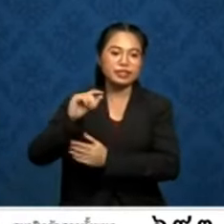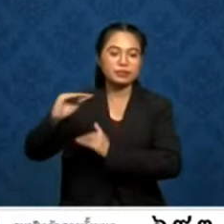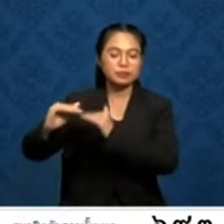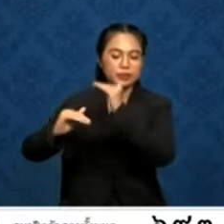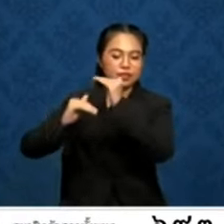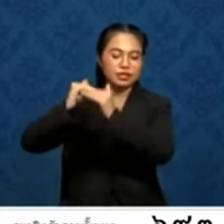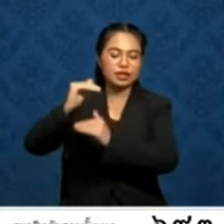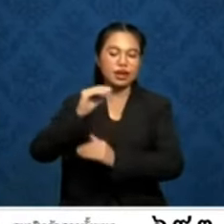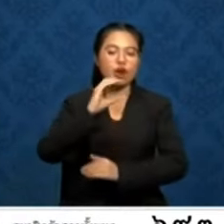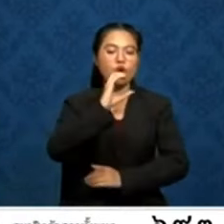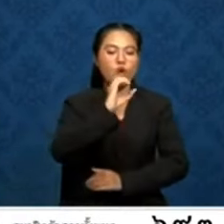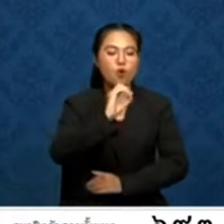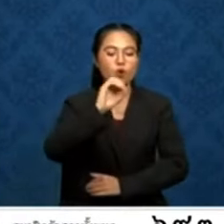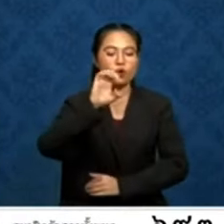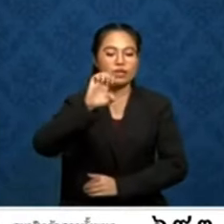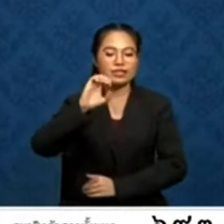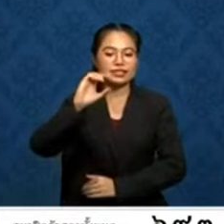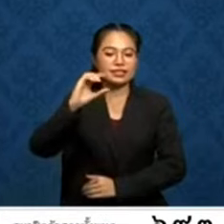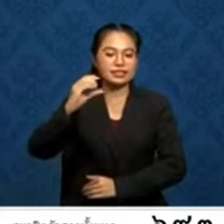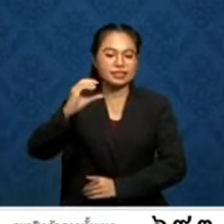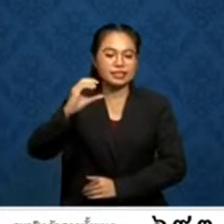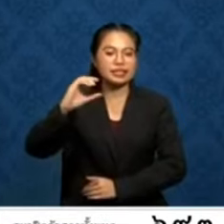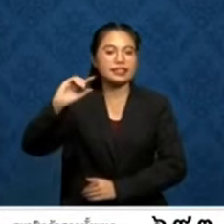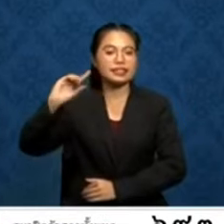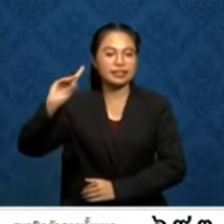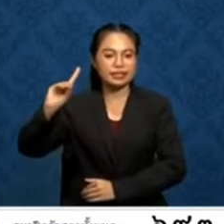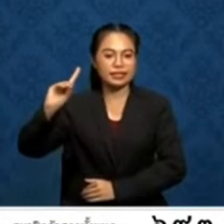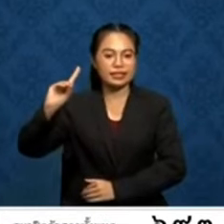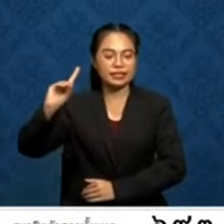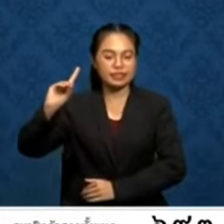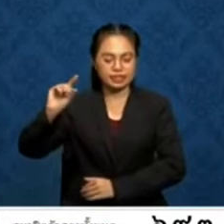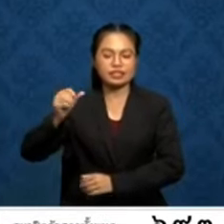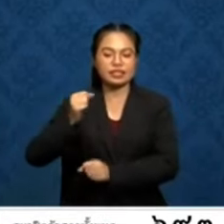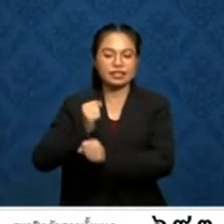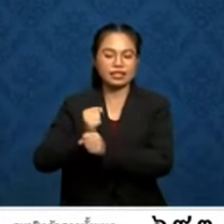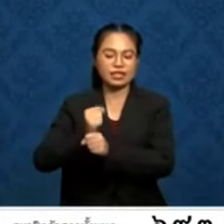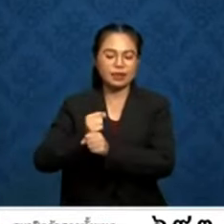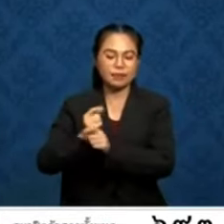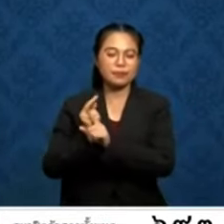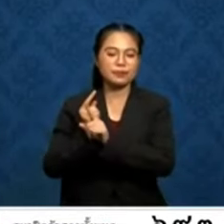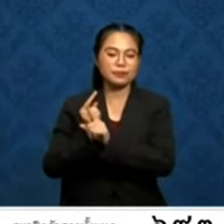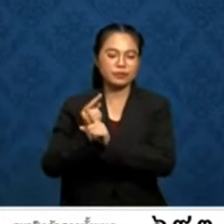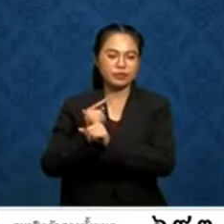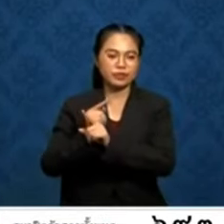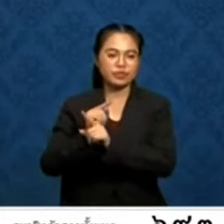OECD ที่รัฐบาลของดิฉันจะสานต่อจากรัฐบาลชุดที่ผ่านมา